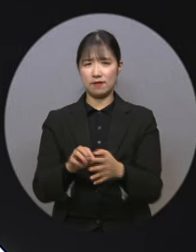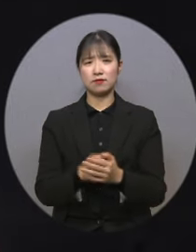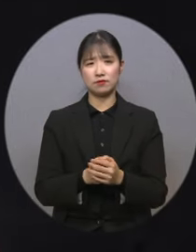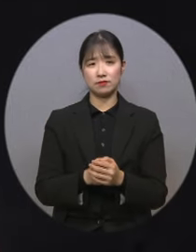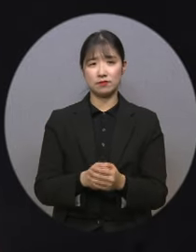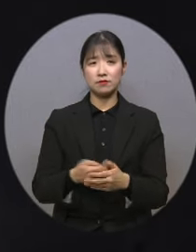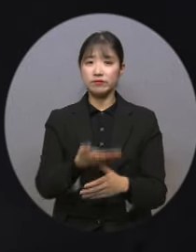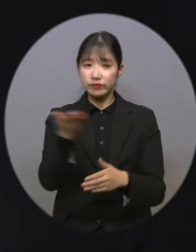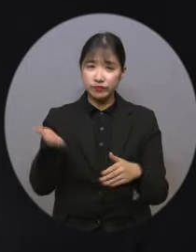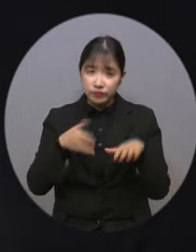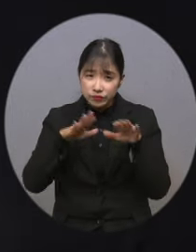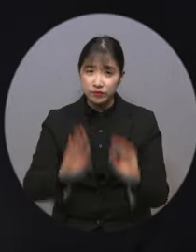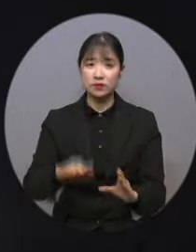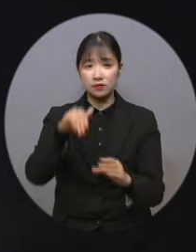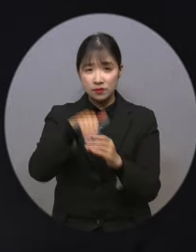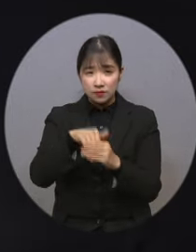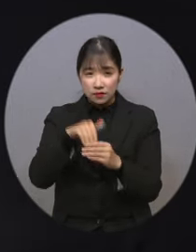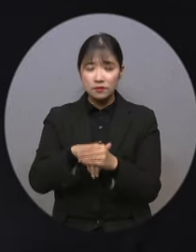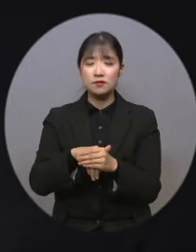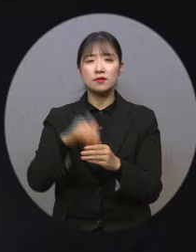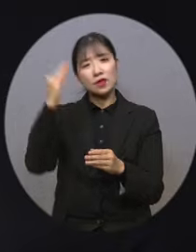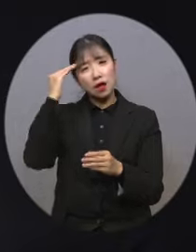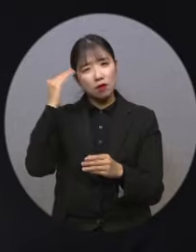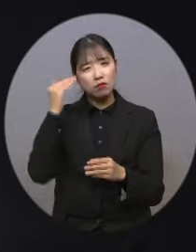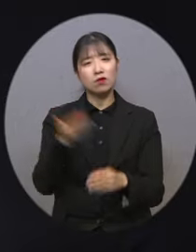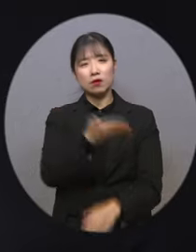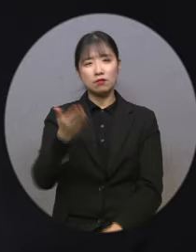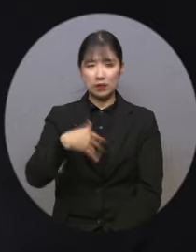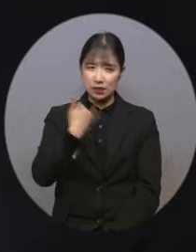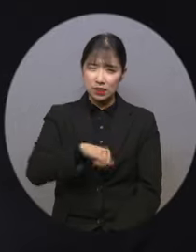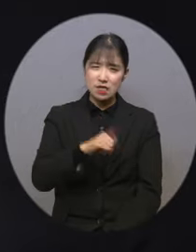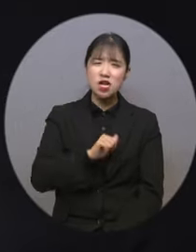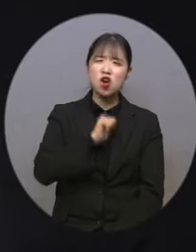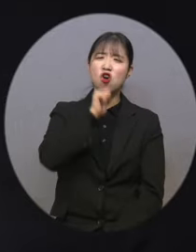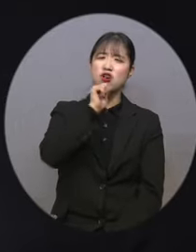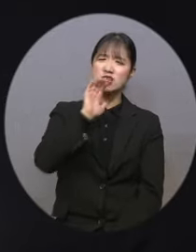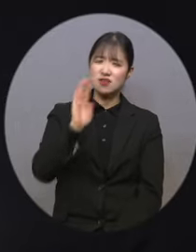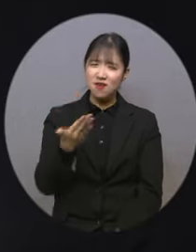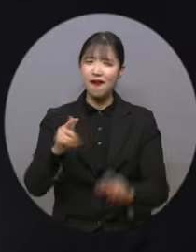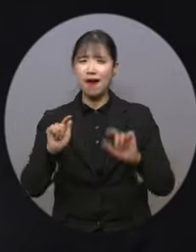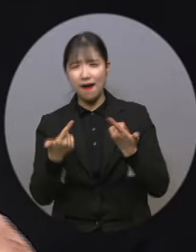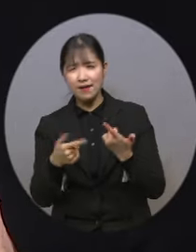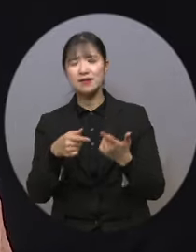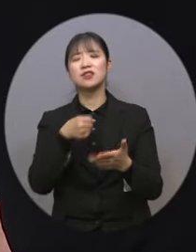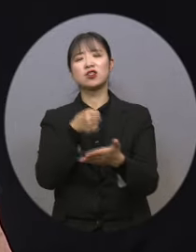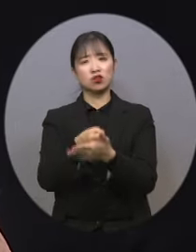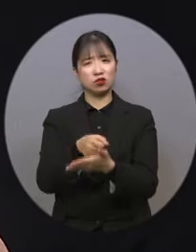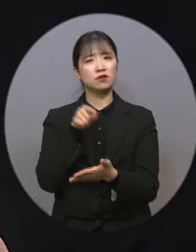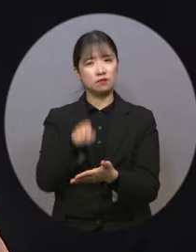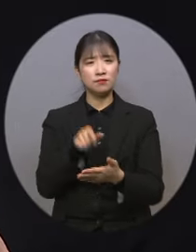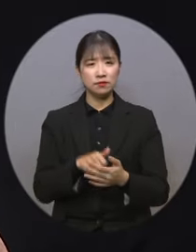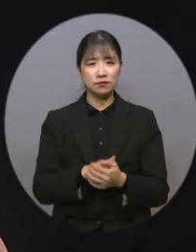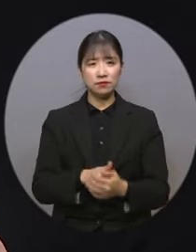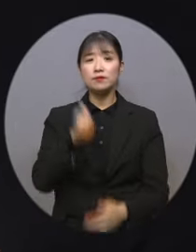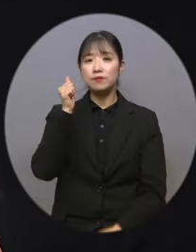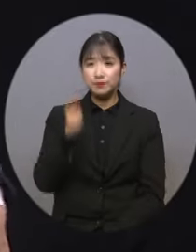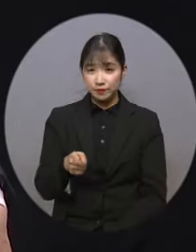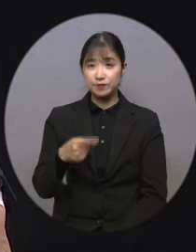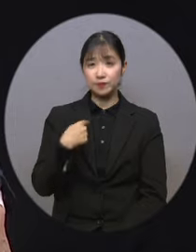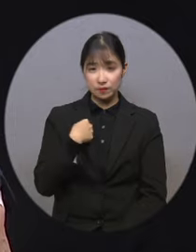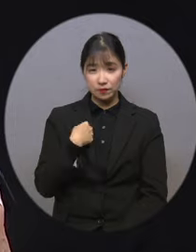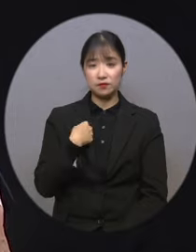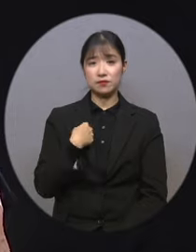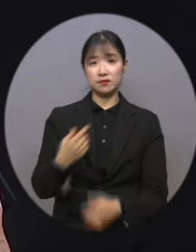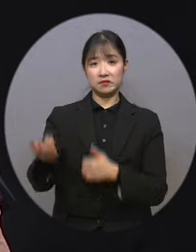이번 투표가 대한민국의 여러분 자식들을 거지를 만드느냐 아니냐 이게 이번에 결정난 거예요 허경 기회가 되면은